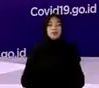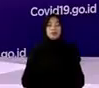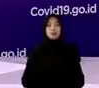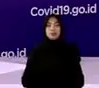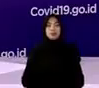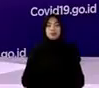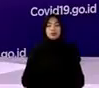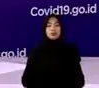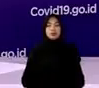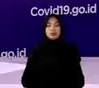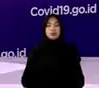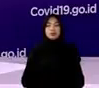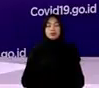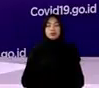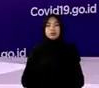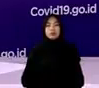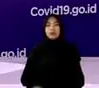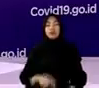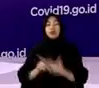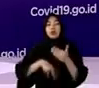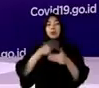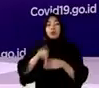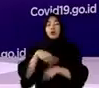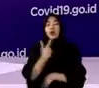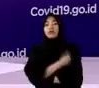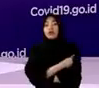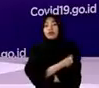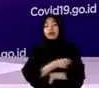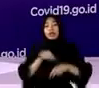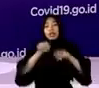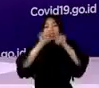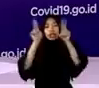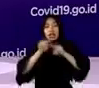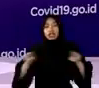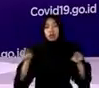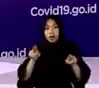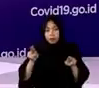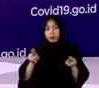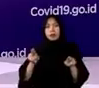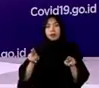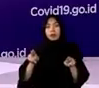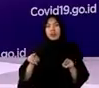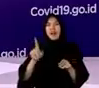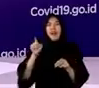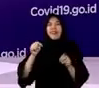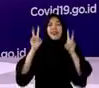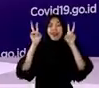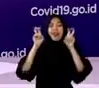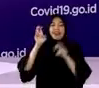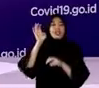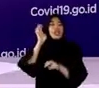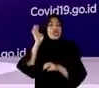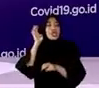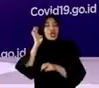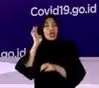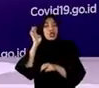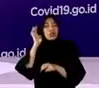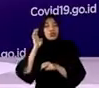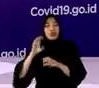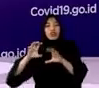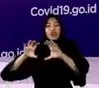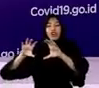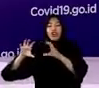Program vaksinasi di internasional yang berlangsung saat ini diwarnai dengan isu penemuan